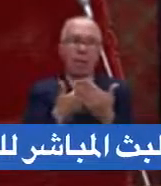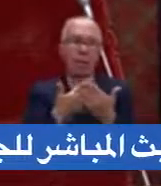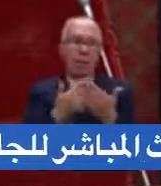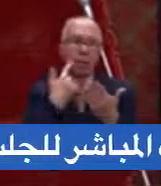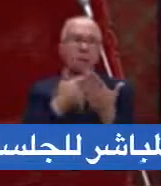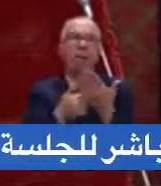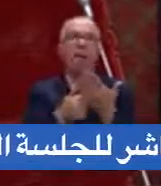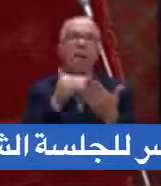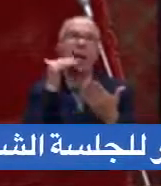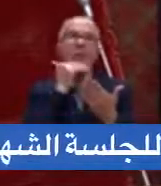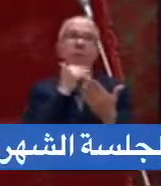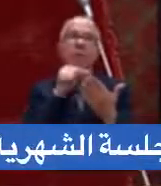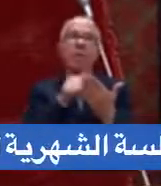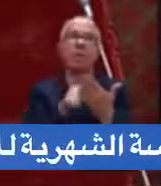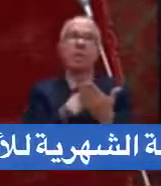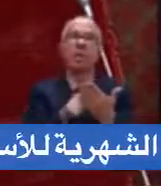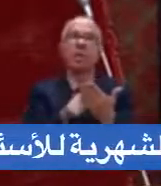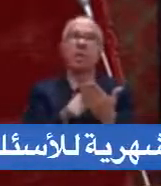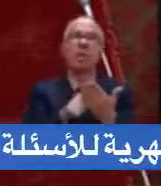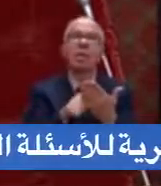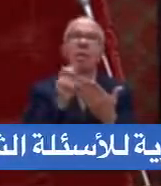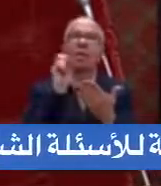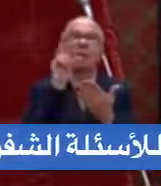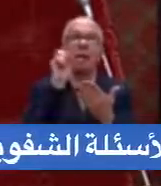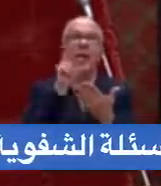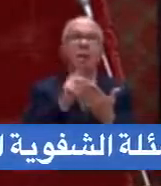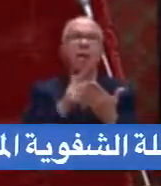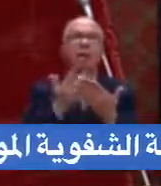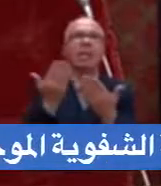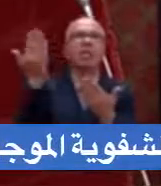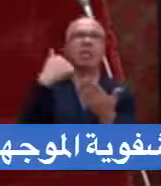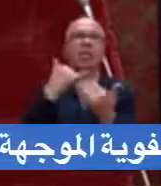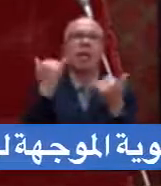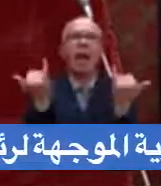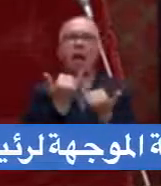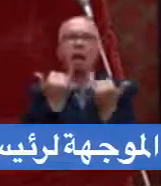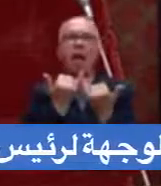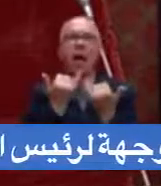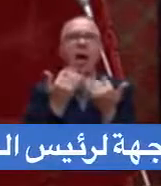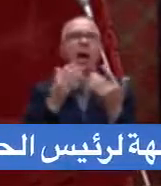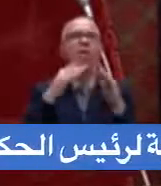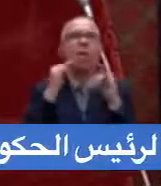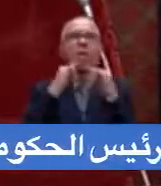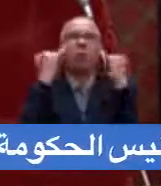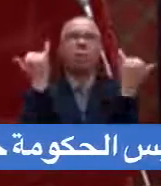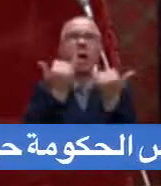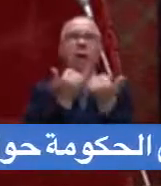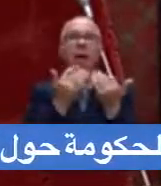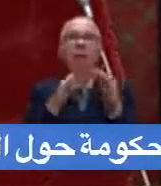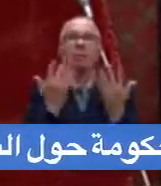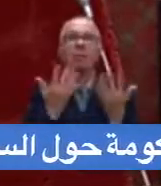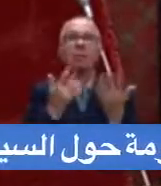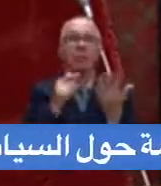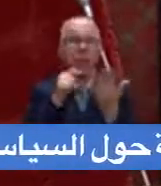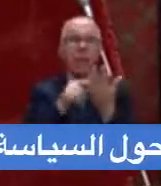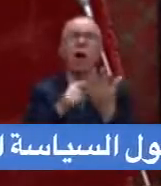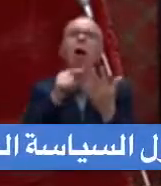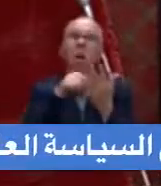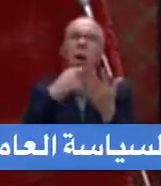الانفاق العمومي في السفريات او في استقبال الوفود او في الحفلات او في التظاهرات الدولية او في المؤتمرات الى اخره؟ هادو